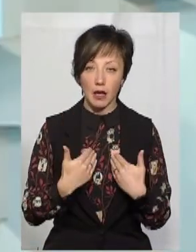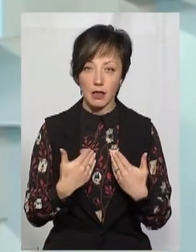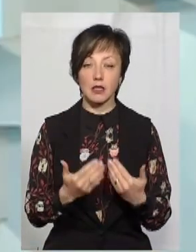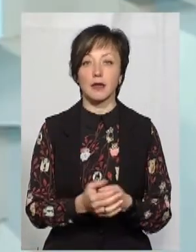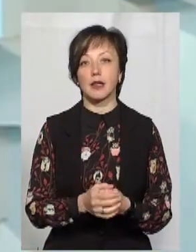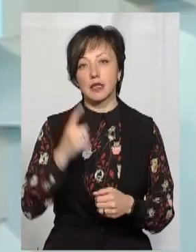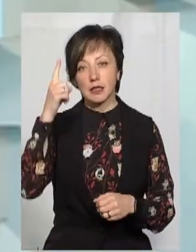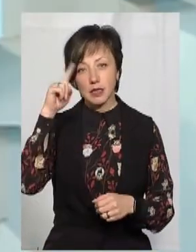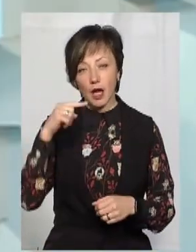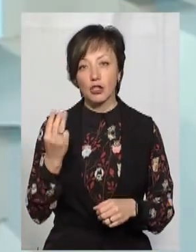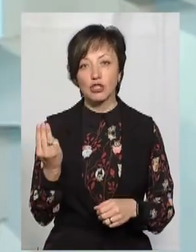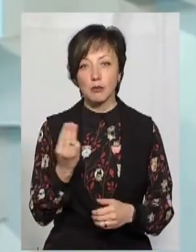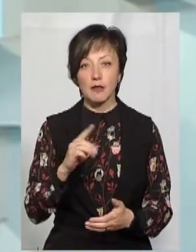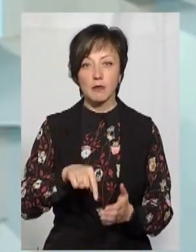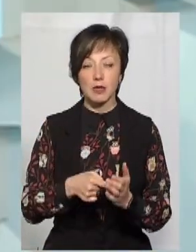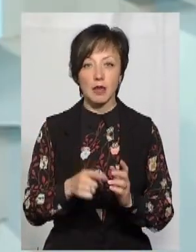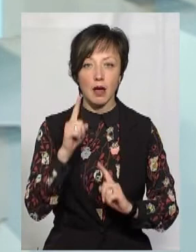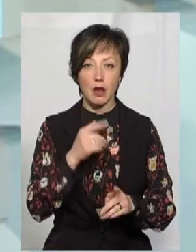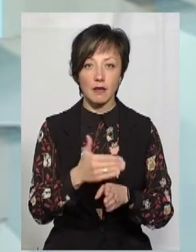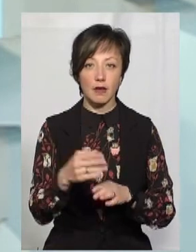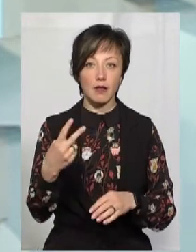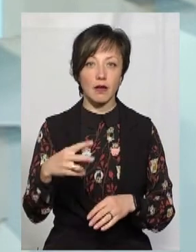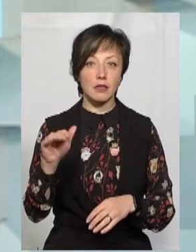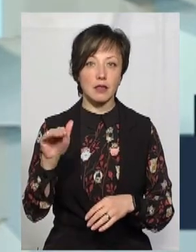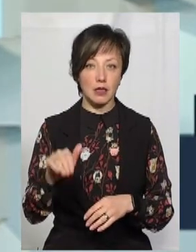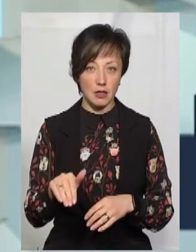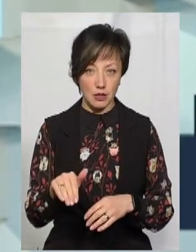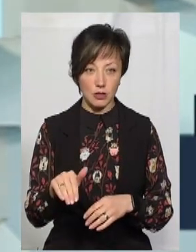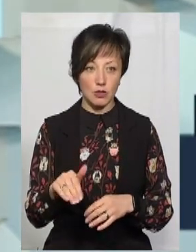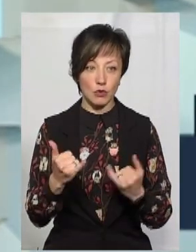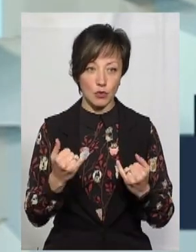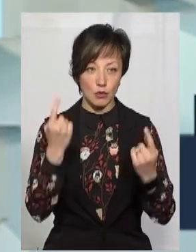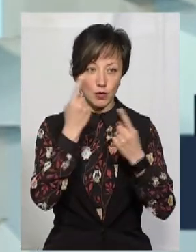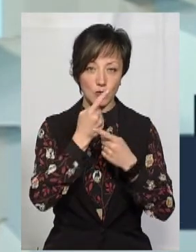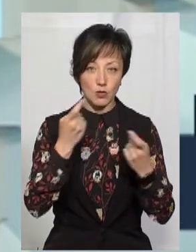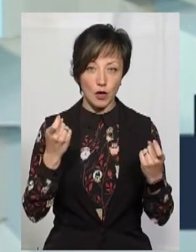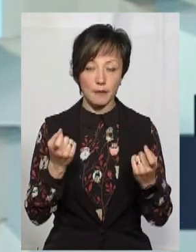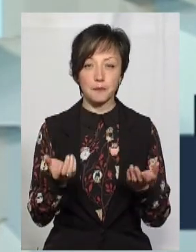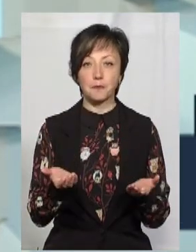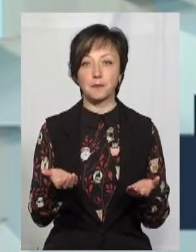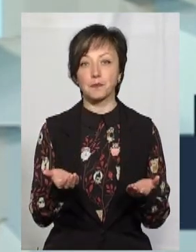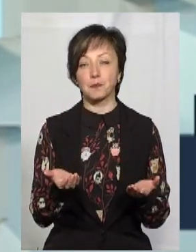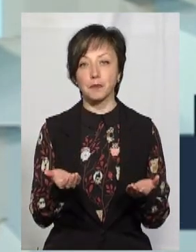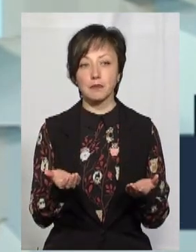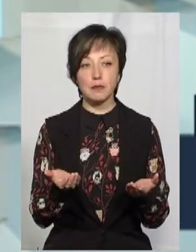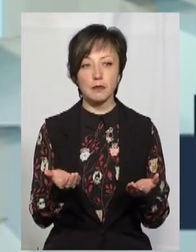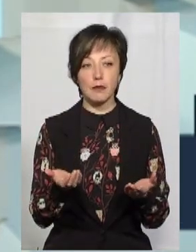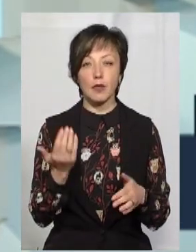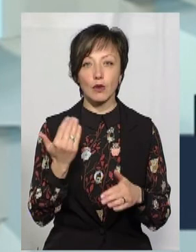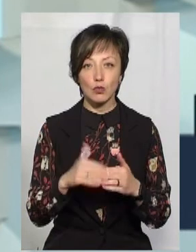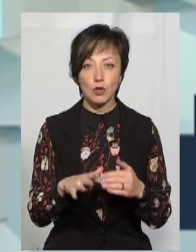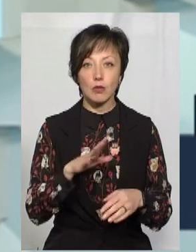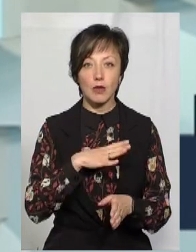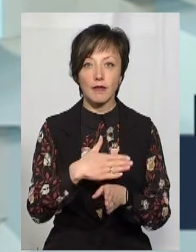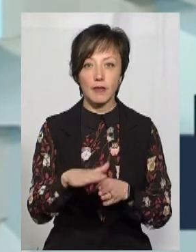що Шепетівська міська рада виділила 20 тисяч. Вони прозвучали сьогодні. Наскільки мені відомо, вони вже були